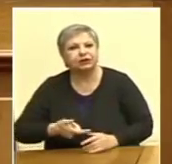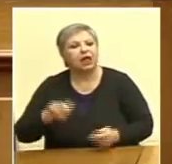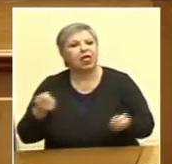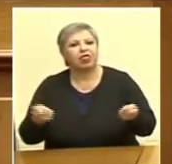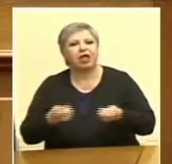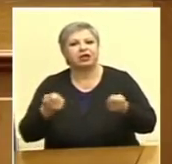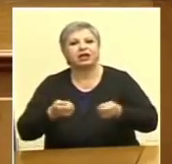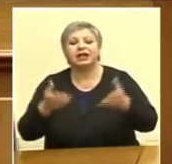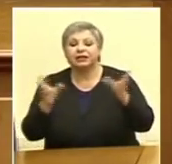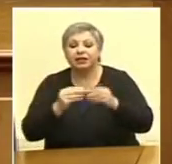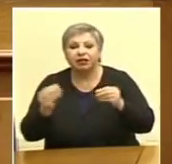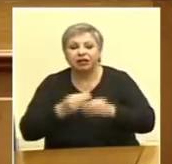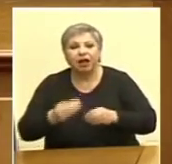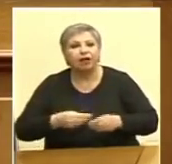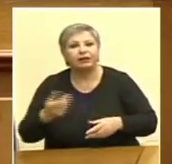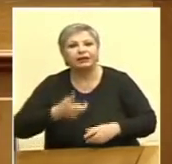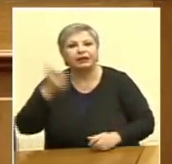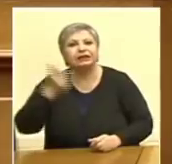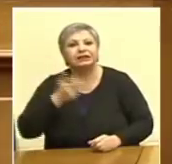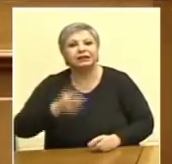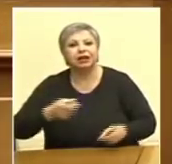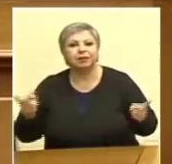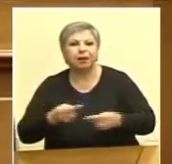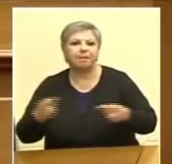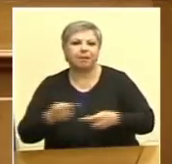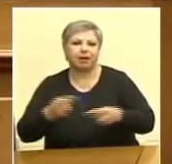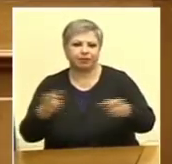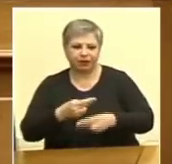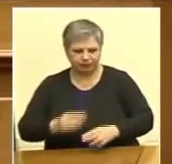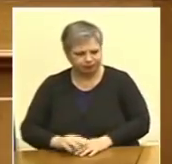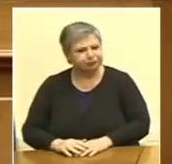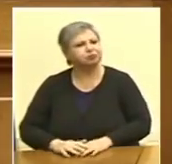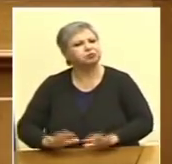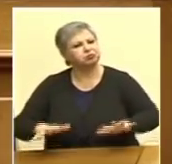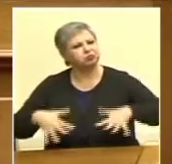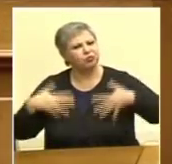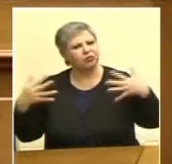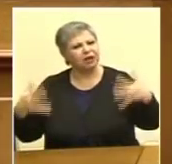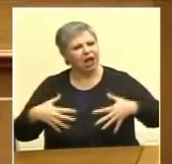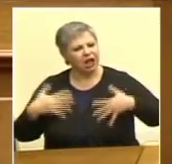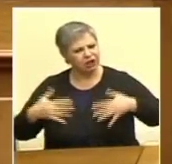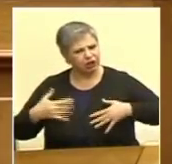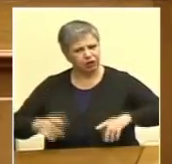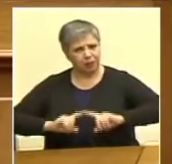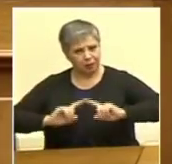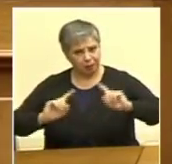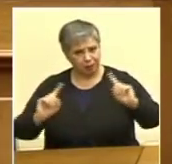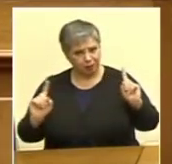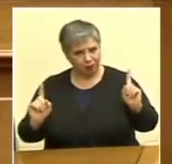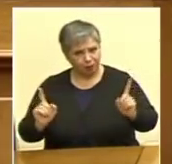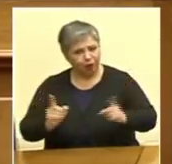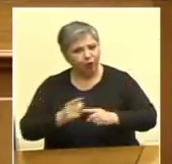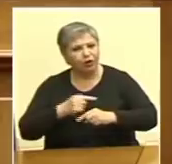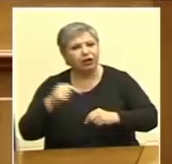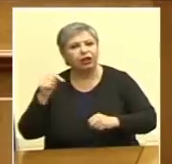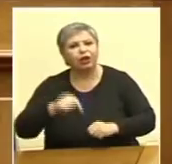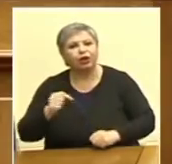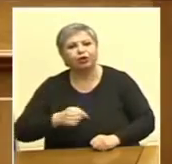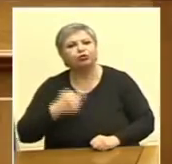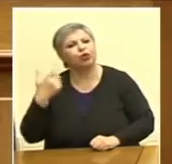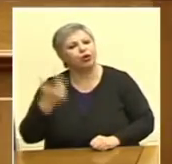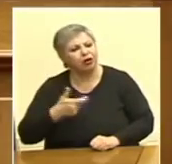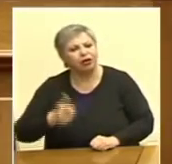συντάξεων. Και χαίρομαι που τώρα όλοι μαζί, φαντάζομαι δεν θα υπάρχει